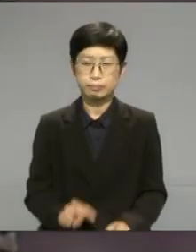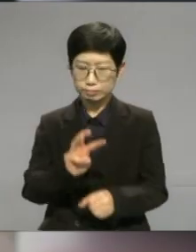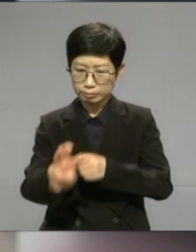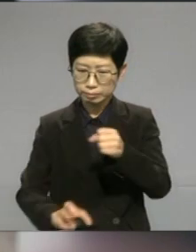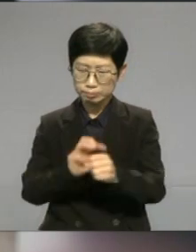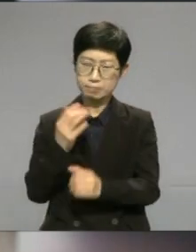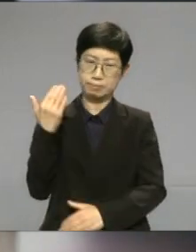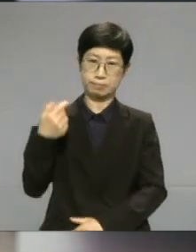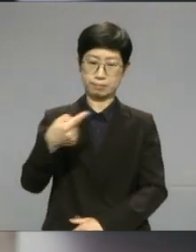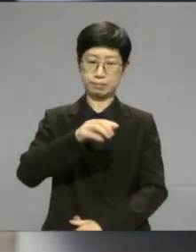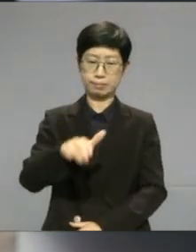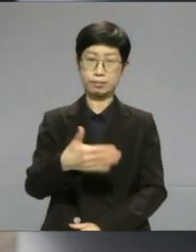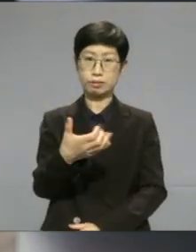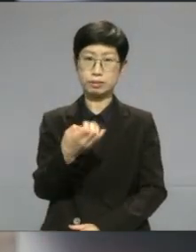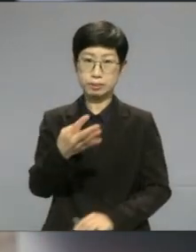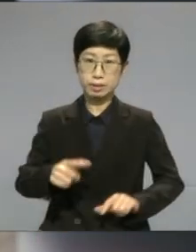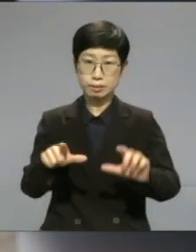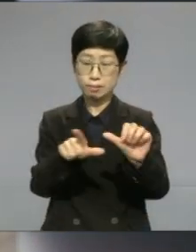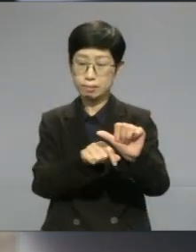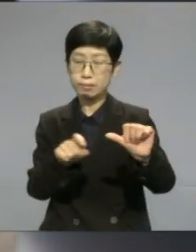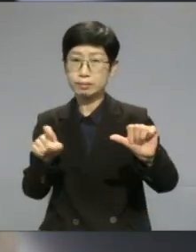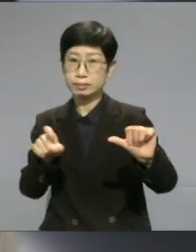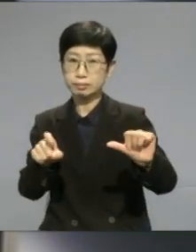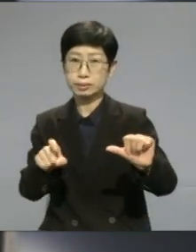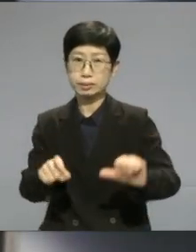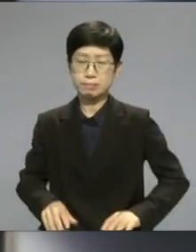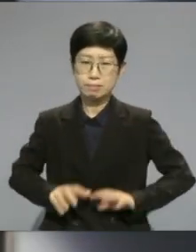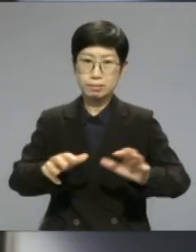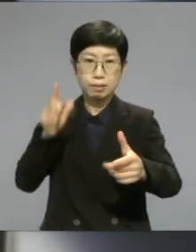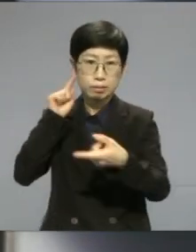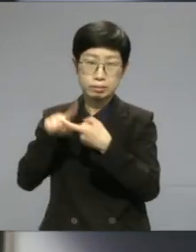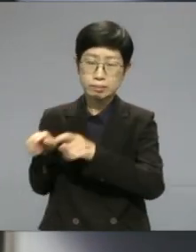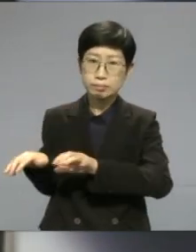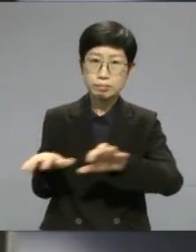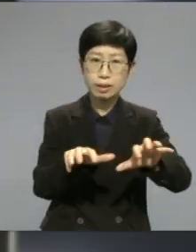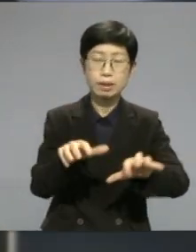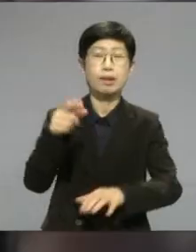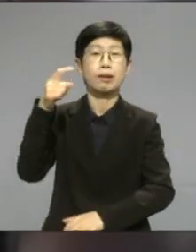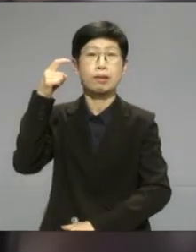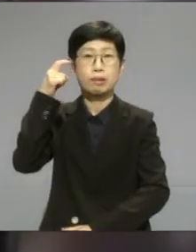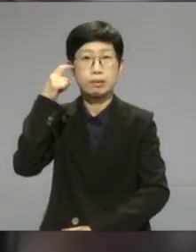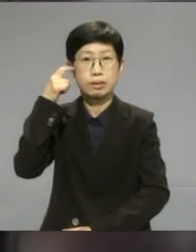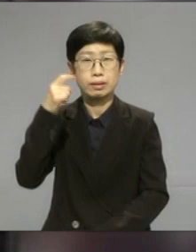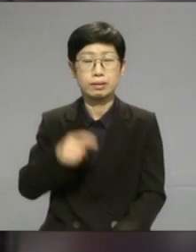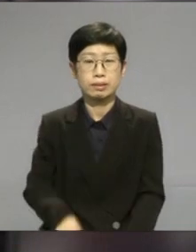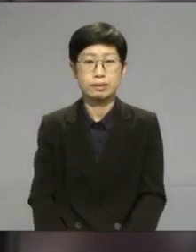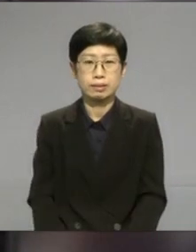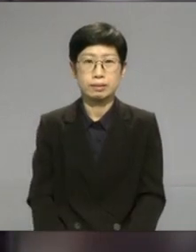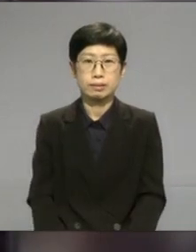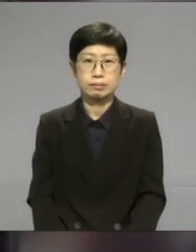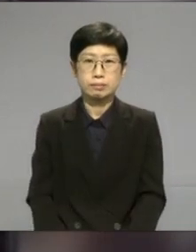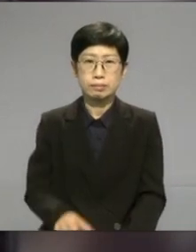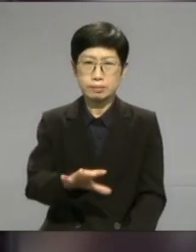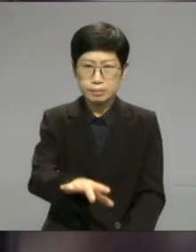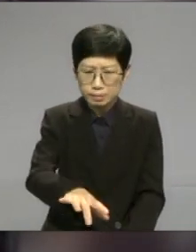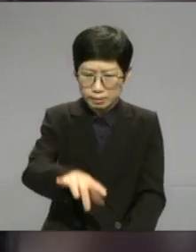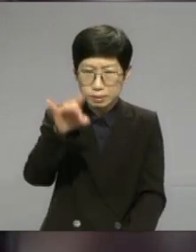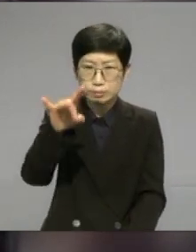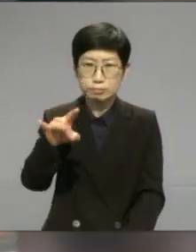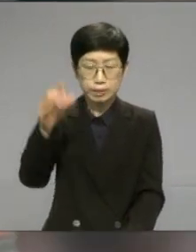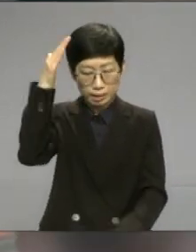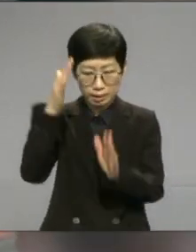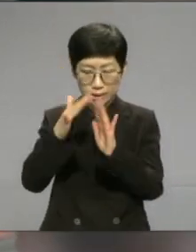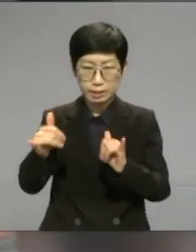30년 전인 1994년 5월 10일, 전 세계의 시선은 남아공으로 향했습니다. 최초의 흑인